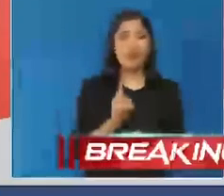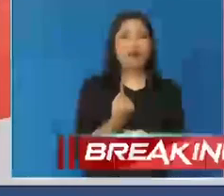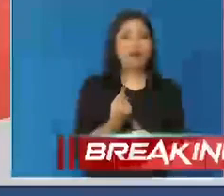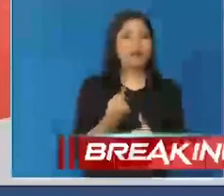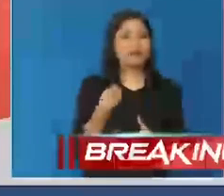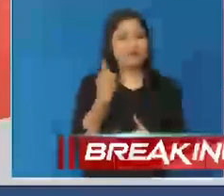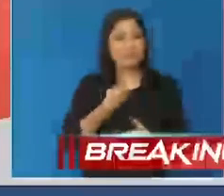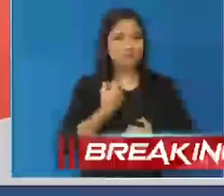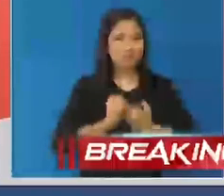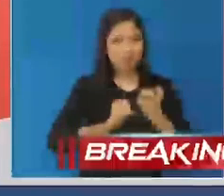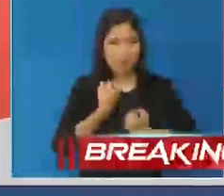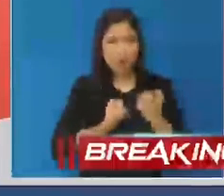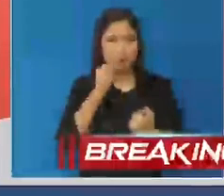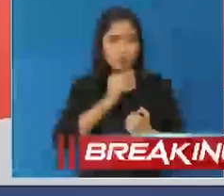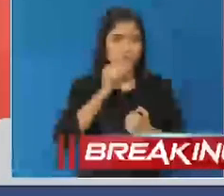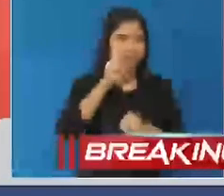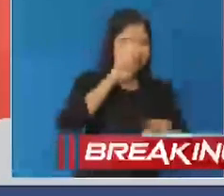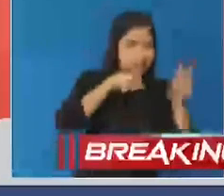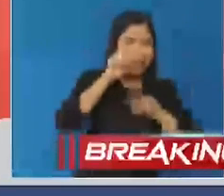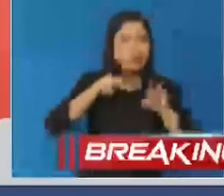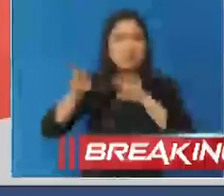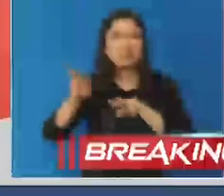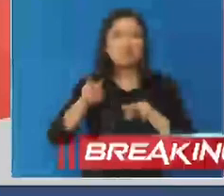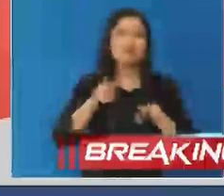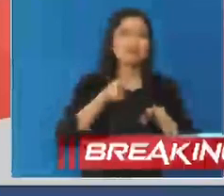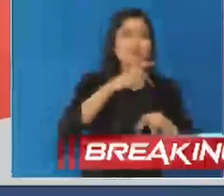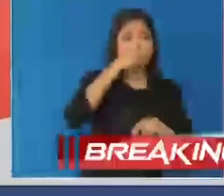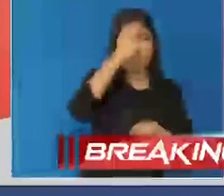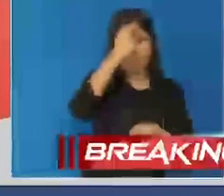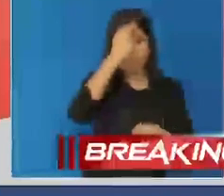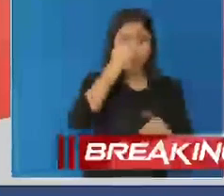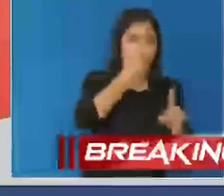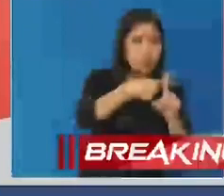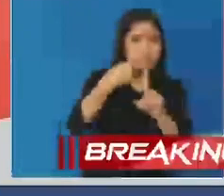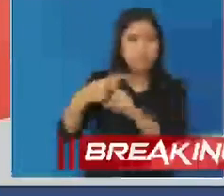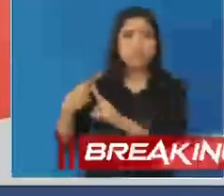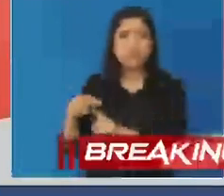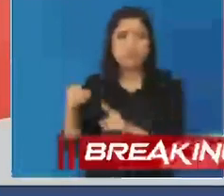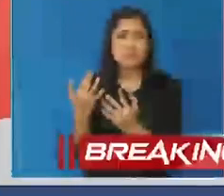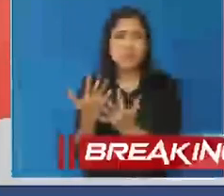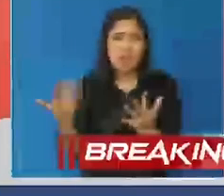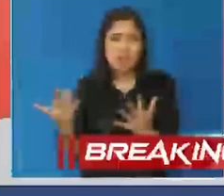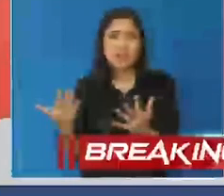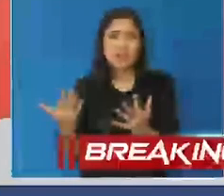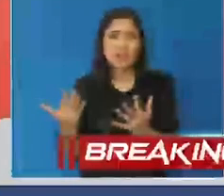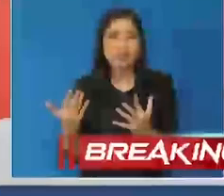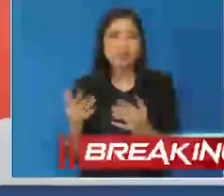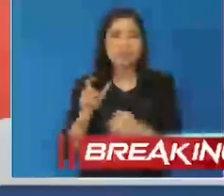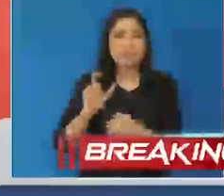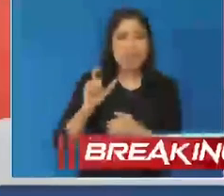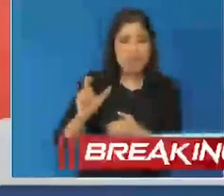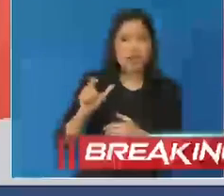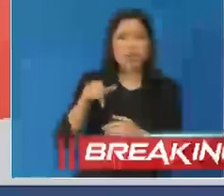menemukan kasus-kasus positif yang ada di masyarakat melalui penelusuran kontak dari kasus